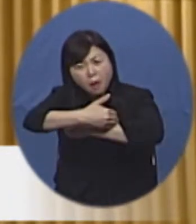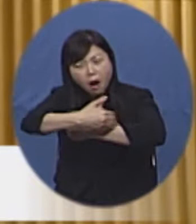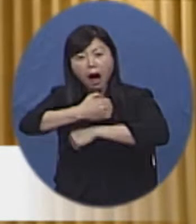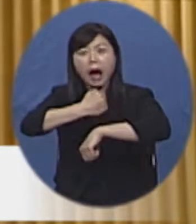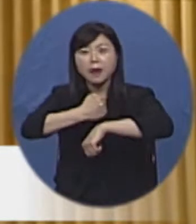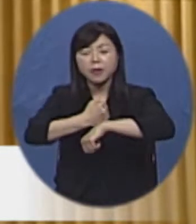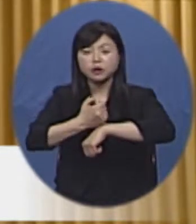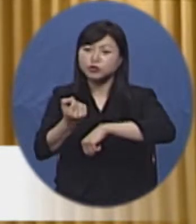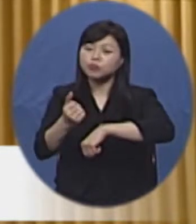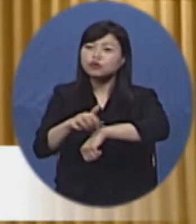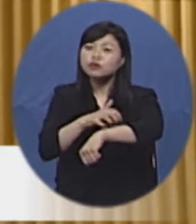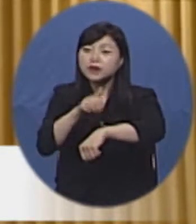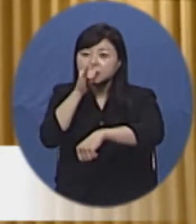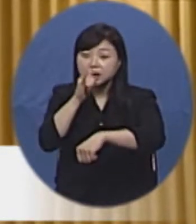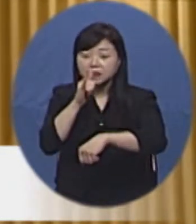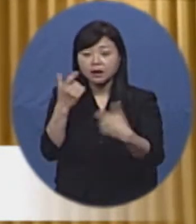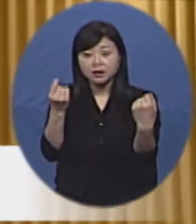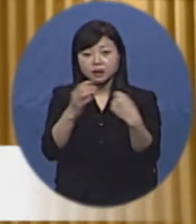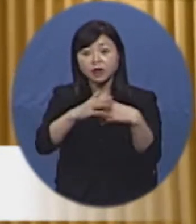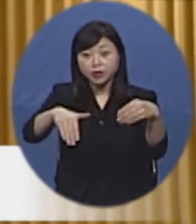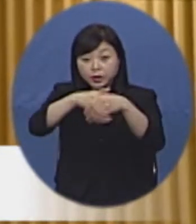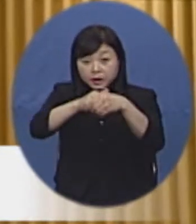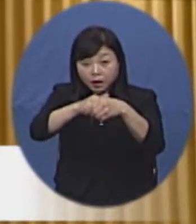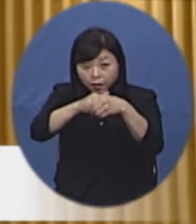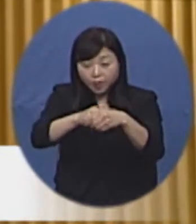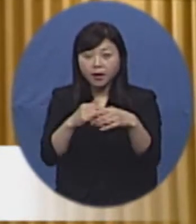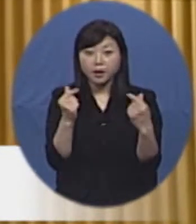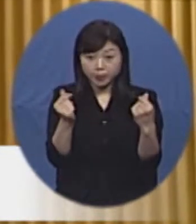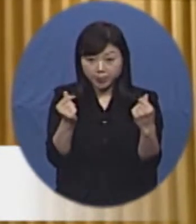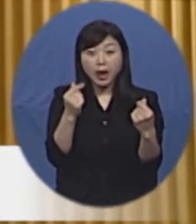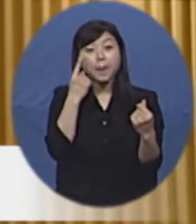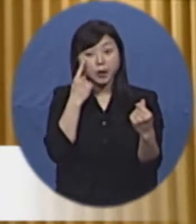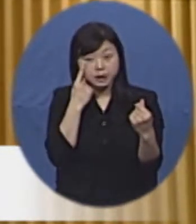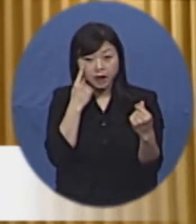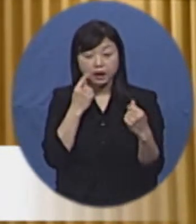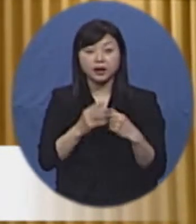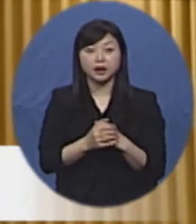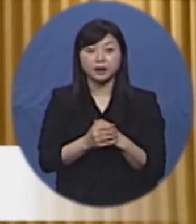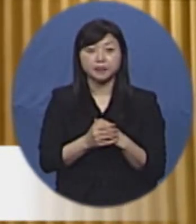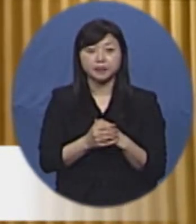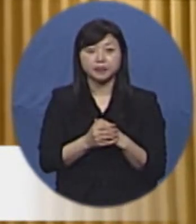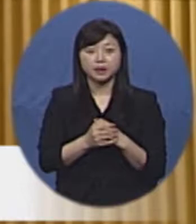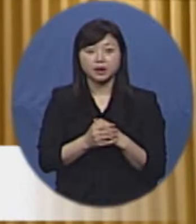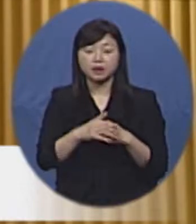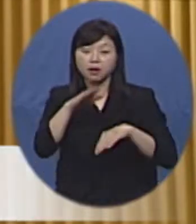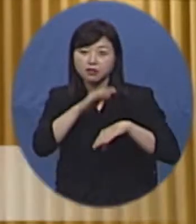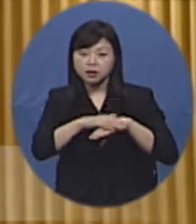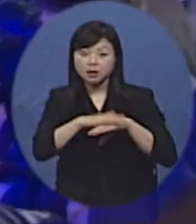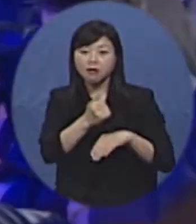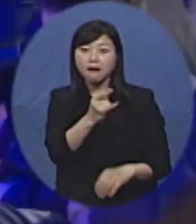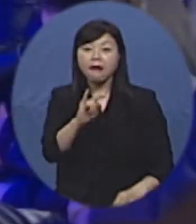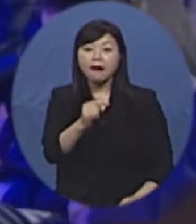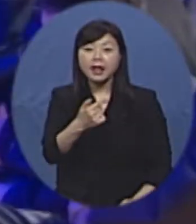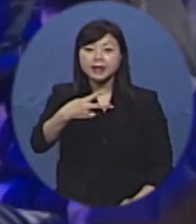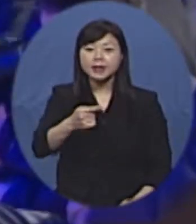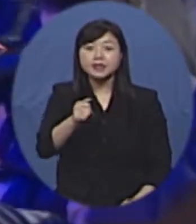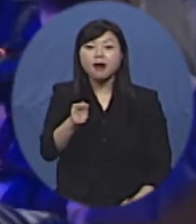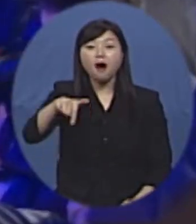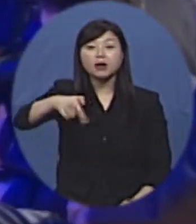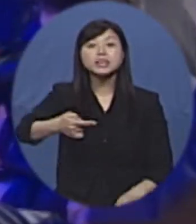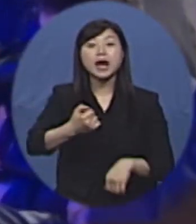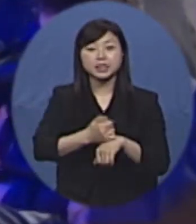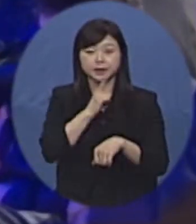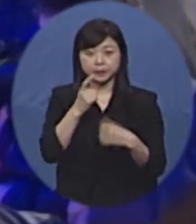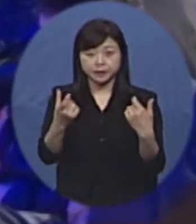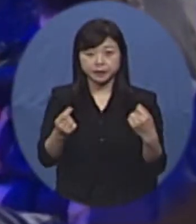경우가 있잖아요. 그래서 손을 잡아주고 하트를 그리자. 근데 이거를 우리가 그냥 핸드허그로 하자. 한편 이날